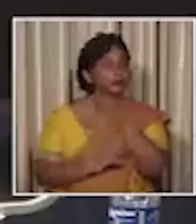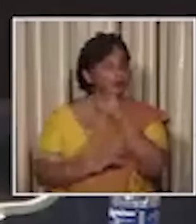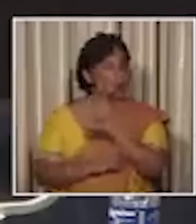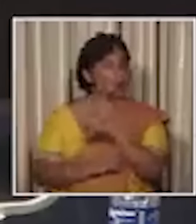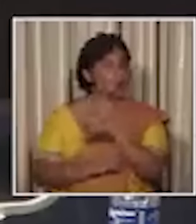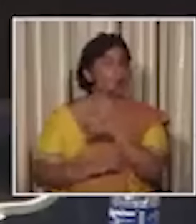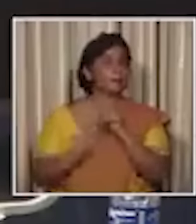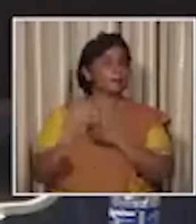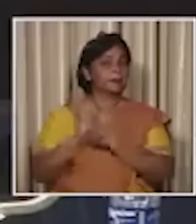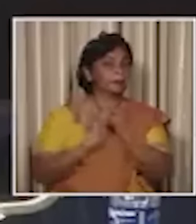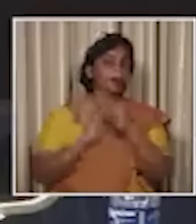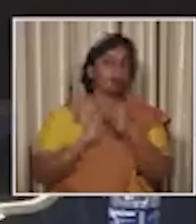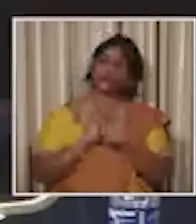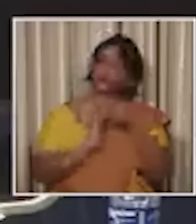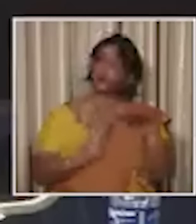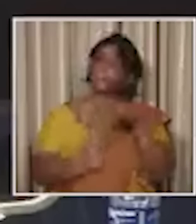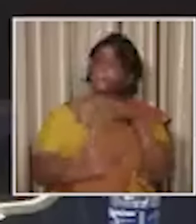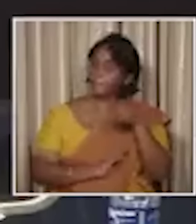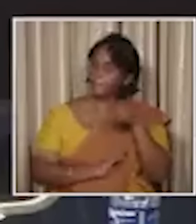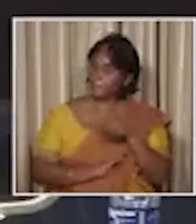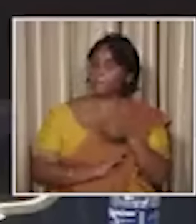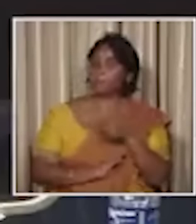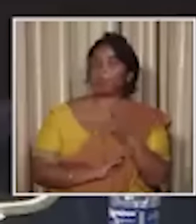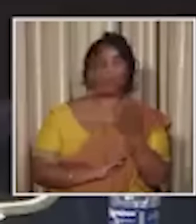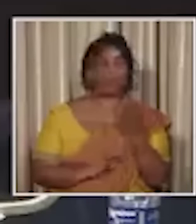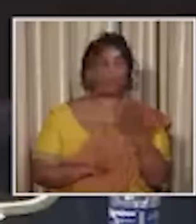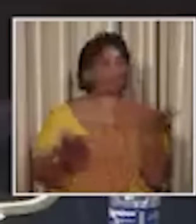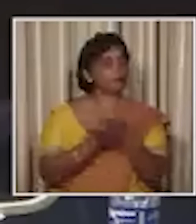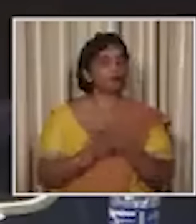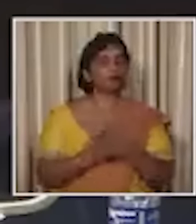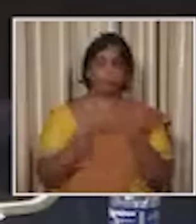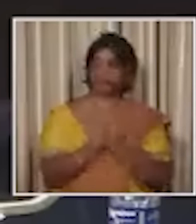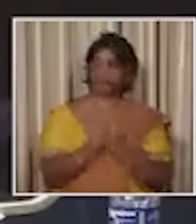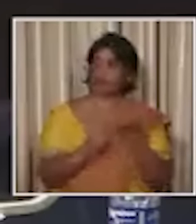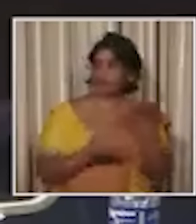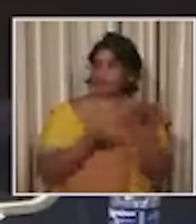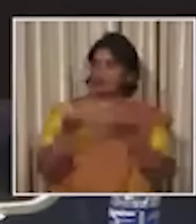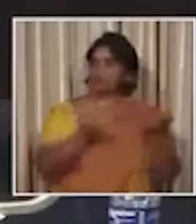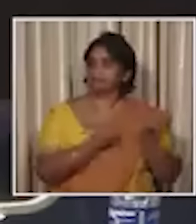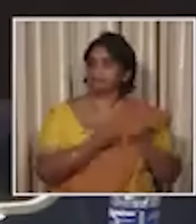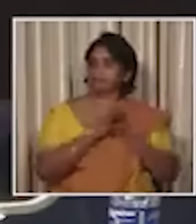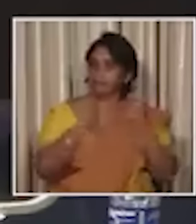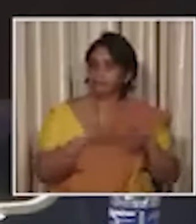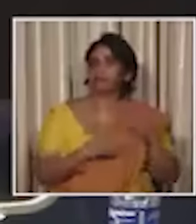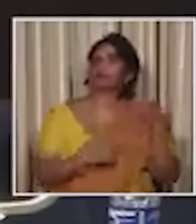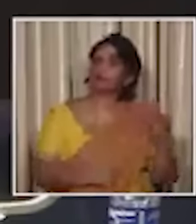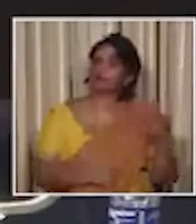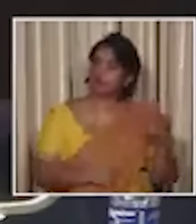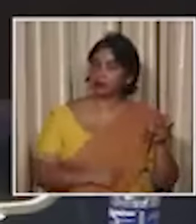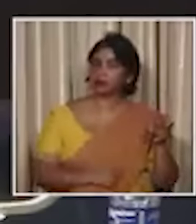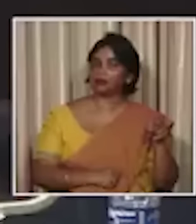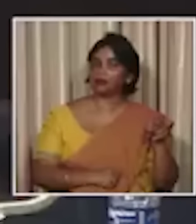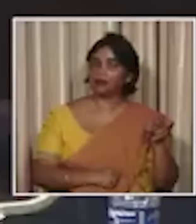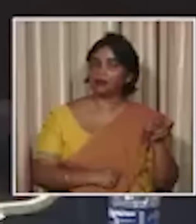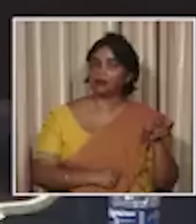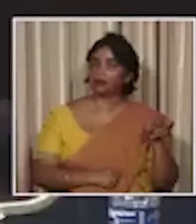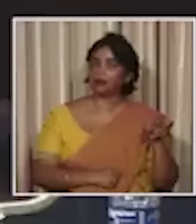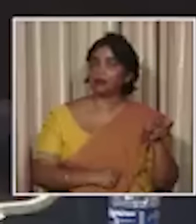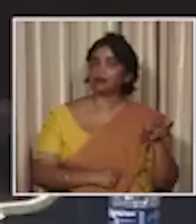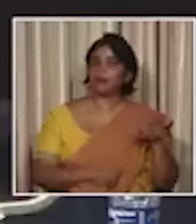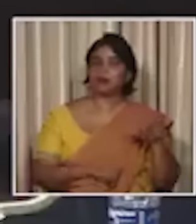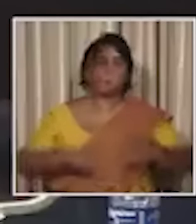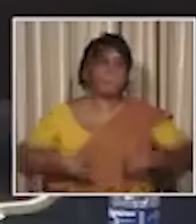வசூல் செய்வதும் தான் அவர்களுடைய பணியாக இருக்கிறது, பெருமளவானவர்களுடைய பணியாக இருக்கிறது. வீதிகளிலே லஞ்சம் பெறுவது, முன்னாள் போராளிகளை வதைத்து அவர்களிடமிருந்து